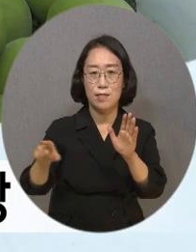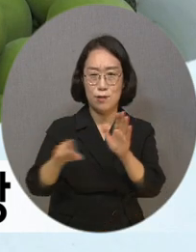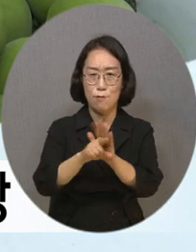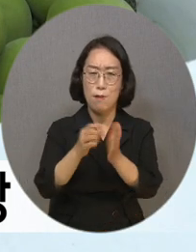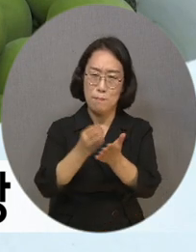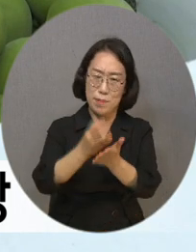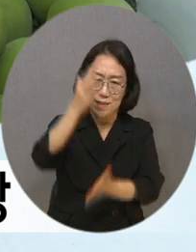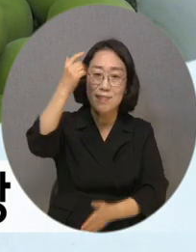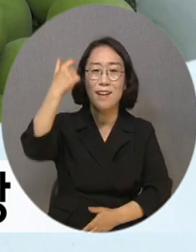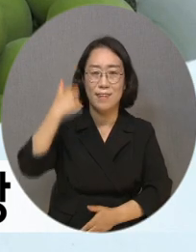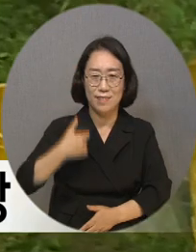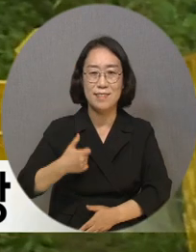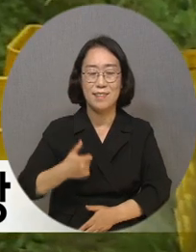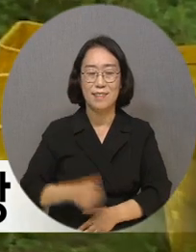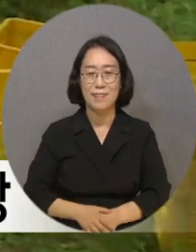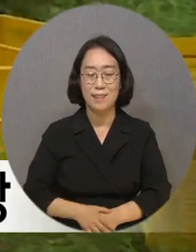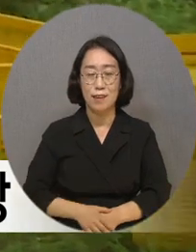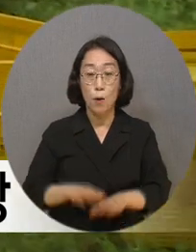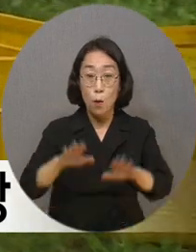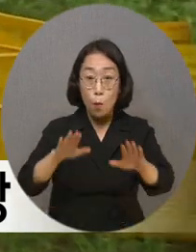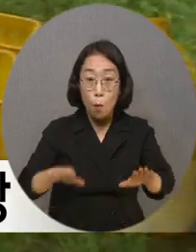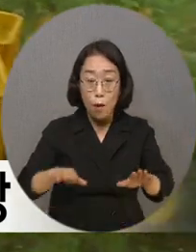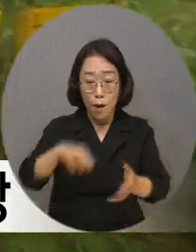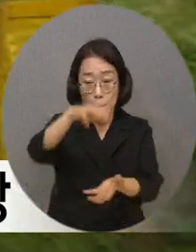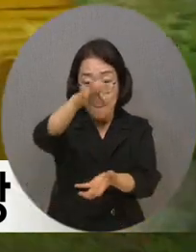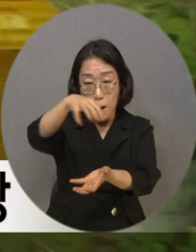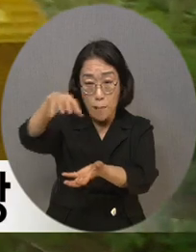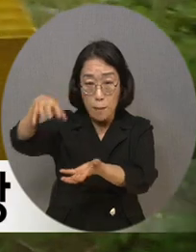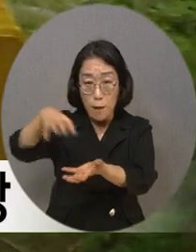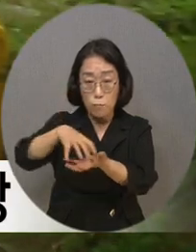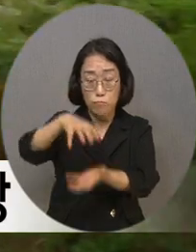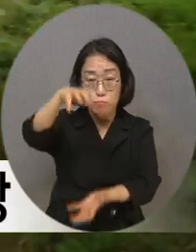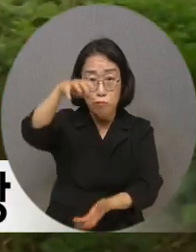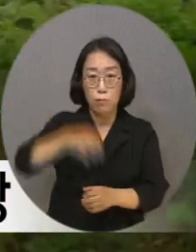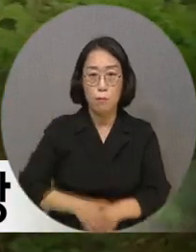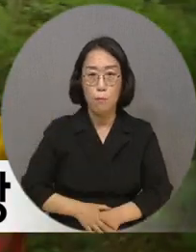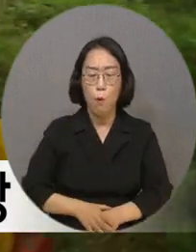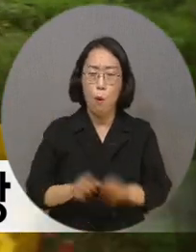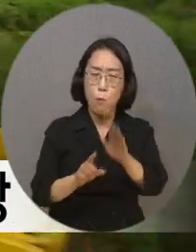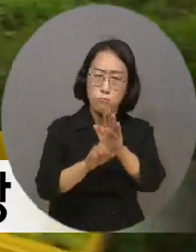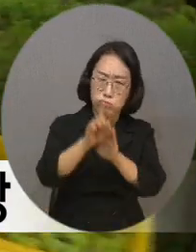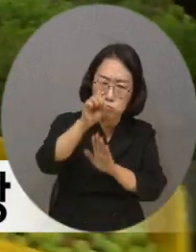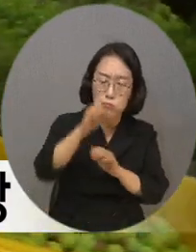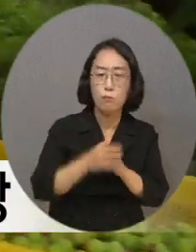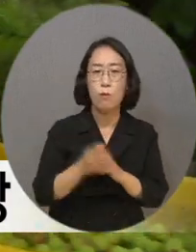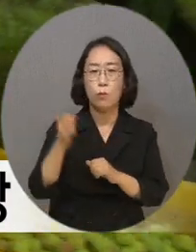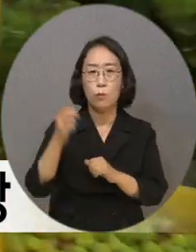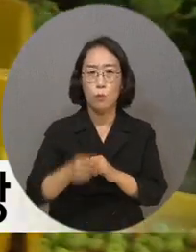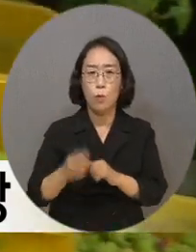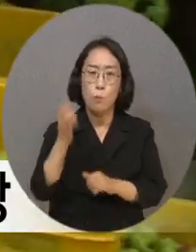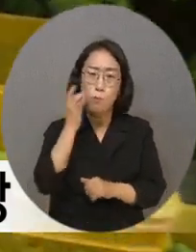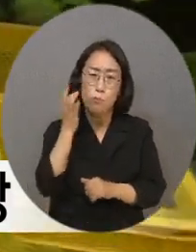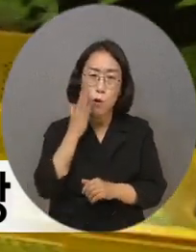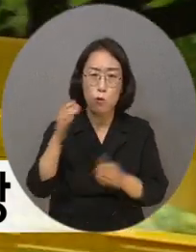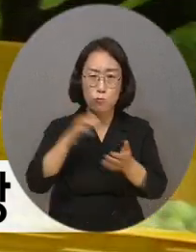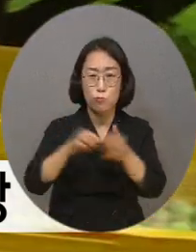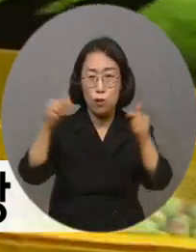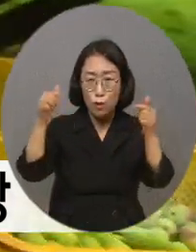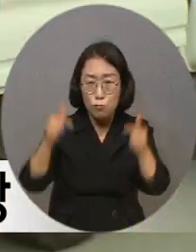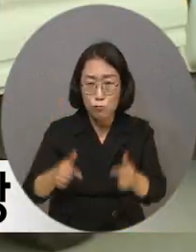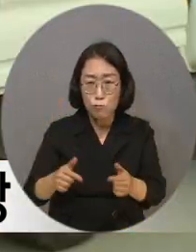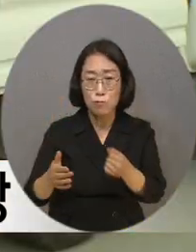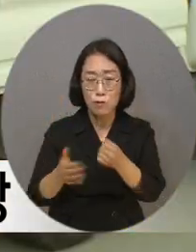인정받고 있습니다. 올해 광양매실 생산량은 개화기 이상 기온과 꿀벌 활동 감소로 인한 수정 불량